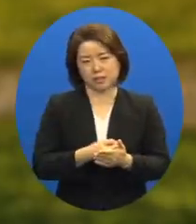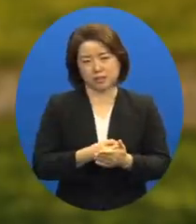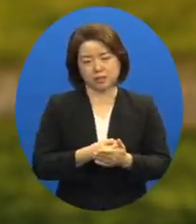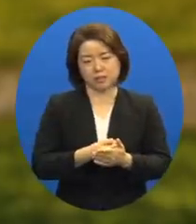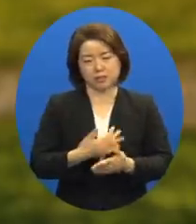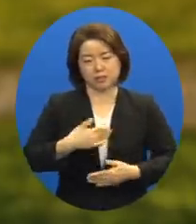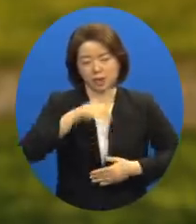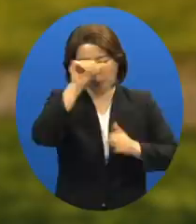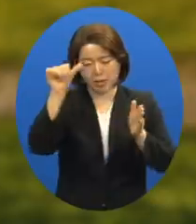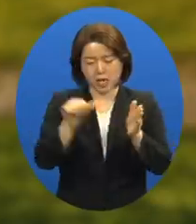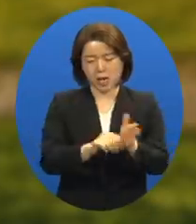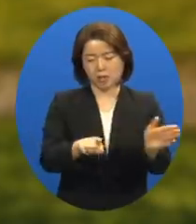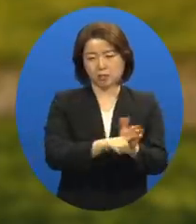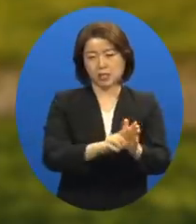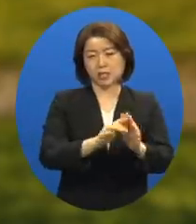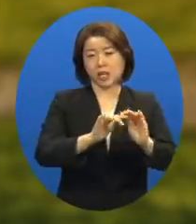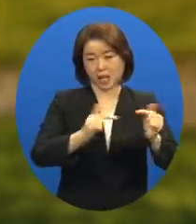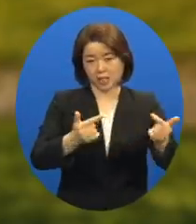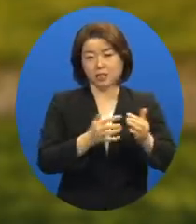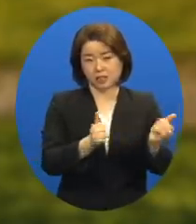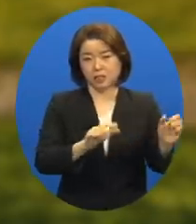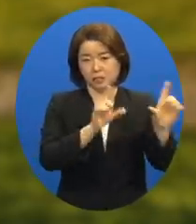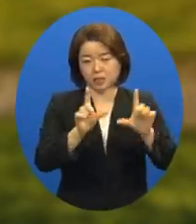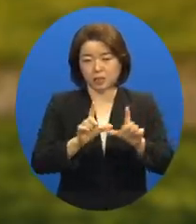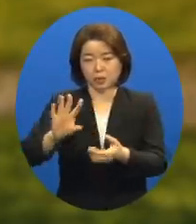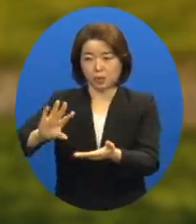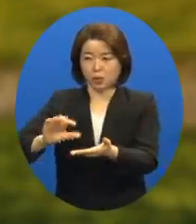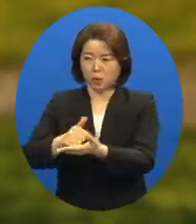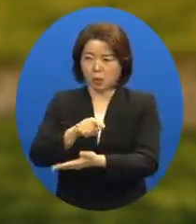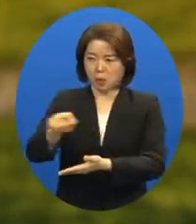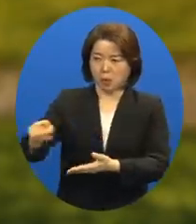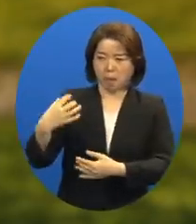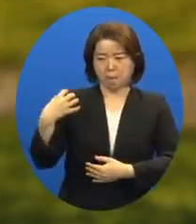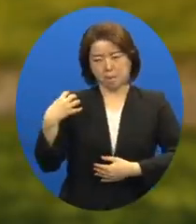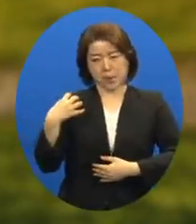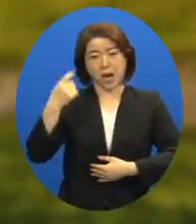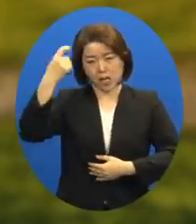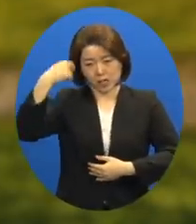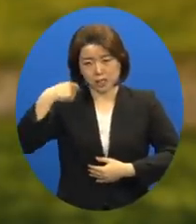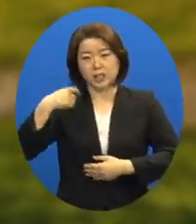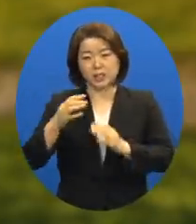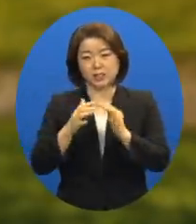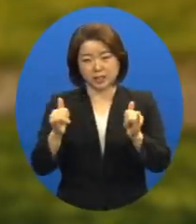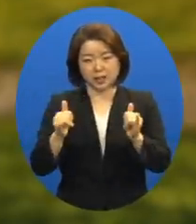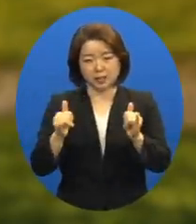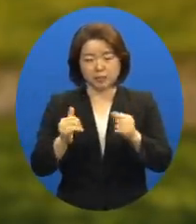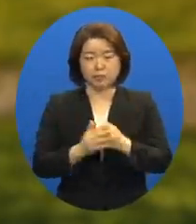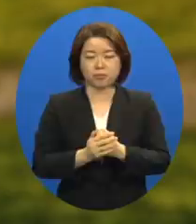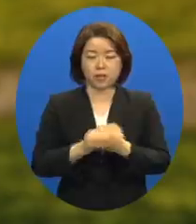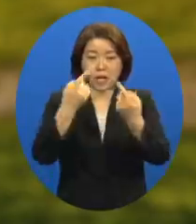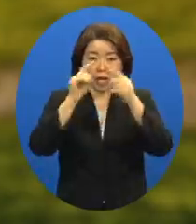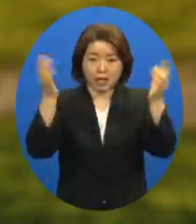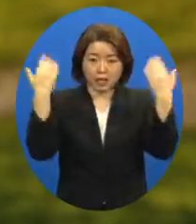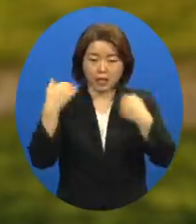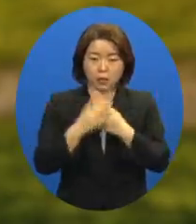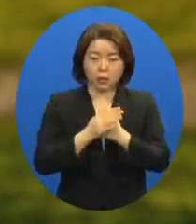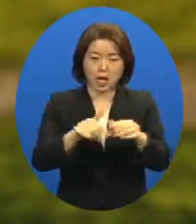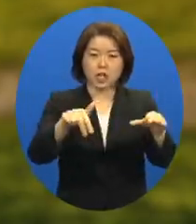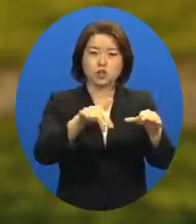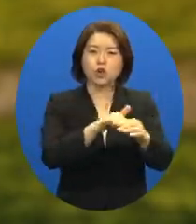저는 일평생 불신자로 살았고 크리스찬들이 부담스럽게 생각했던 사람이었습니다. 대학교가 미션스쿨인